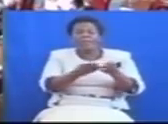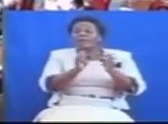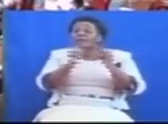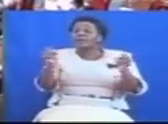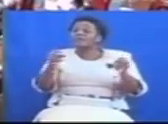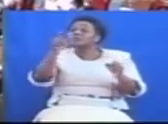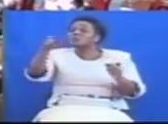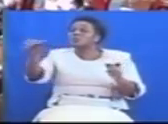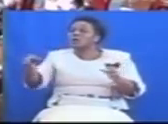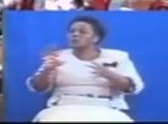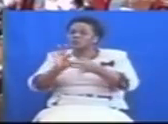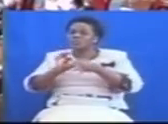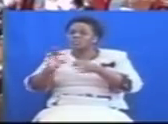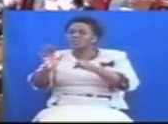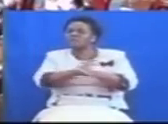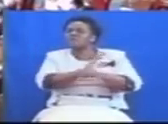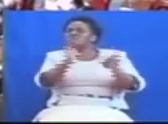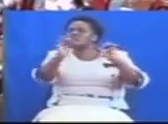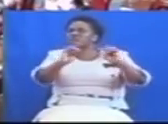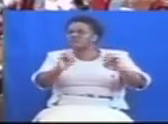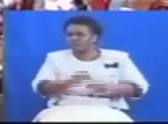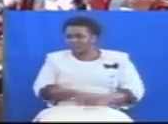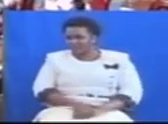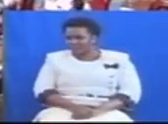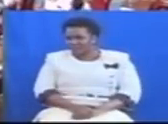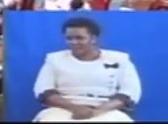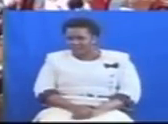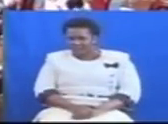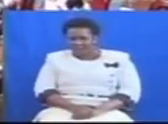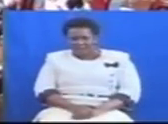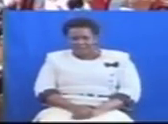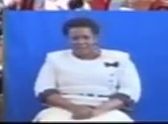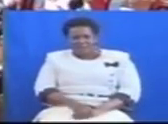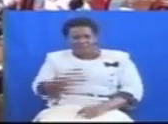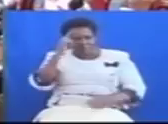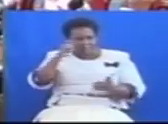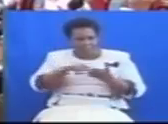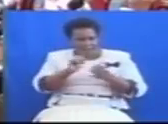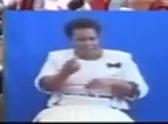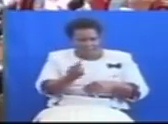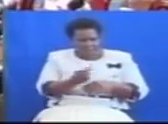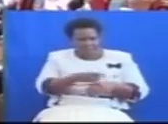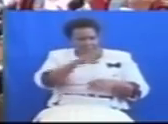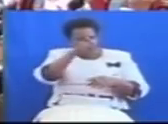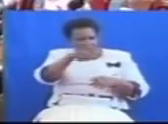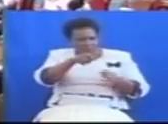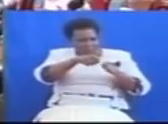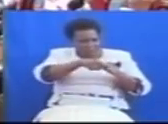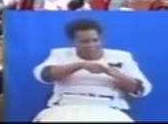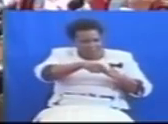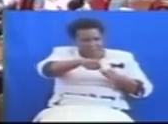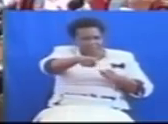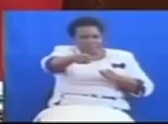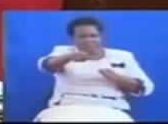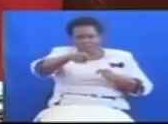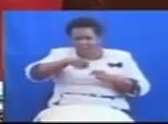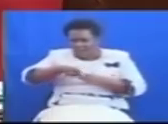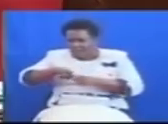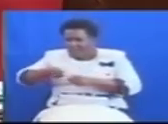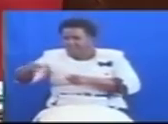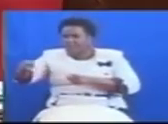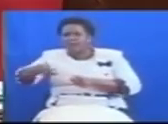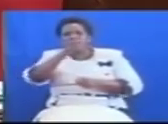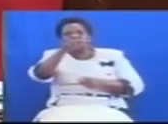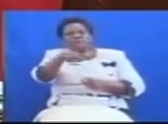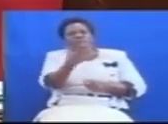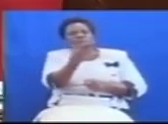wa moja kwa moja kwa wananchi, kwa maana ya kwamba wanapima maeneo yao, lakini kwa wananchi ambao wanakuwa hawana pesa